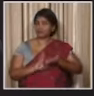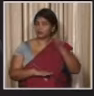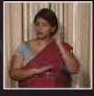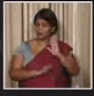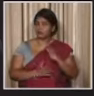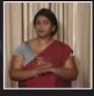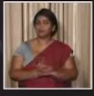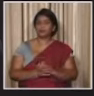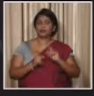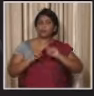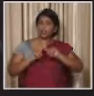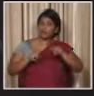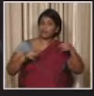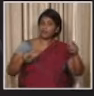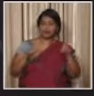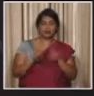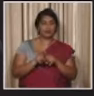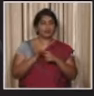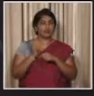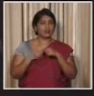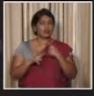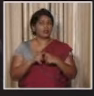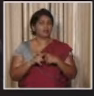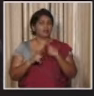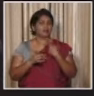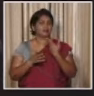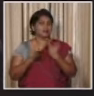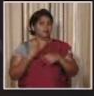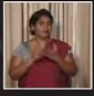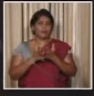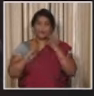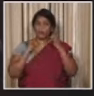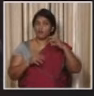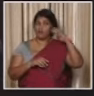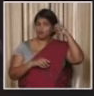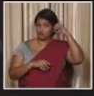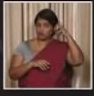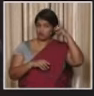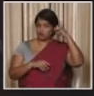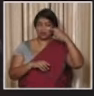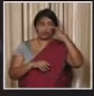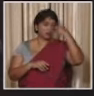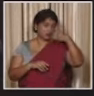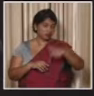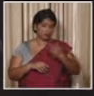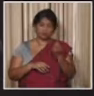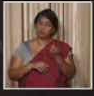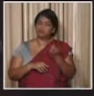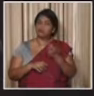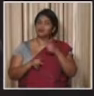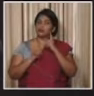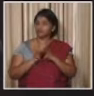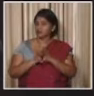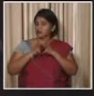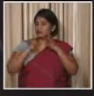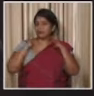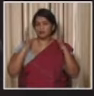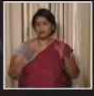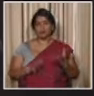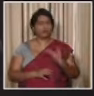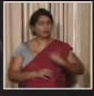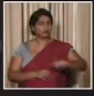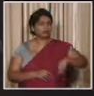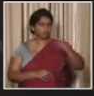දැම්මා. වෙනත් වෙනත් ආකාරයෙන් බදු වර්ග වැඩි කරා. එතකොට විදුලිය ඉන්ධන මිල මේවා අසීමාන්තික විදිහට